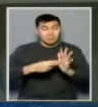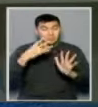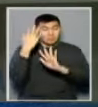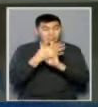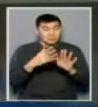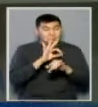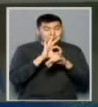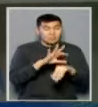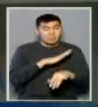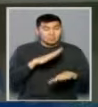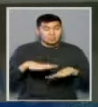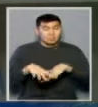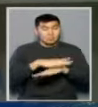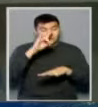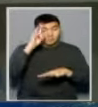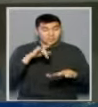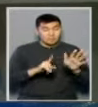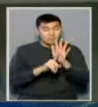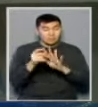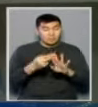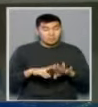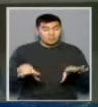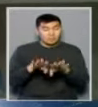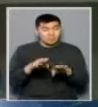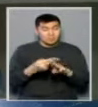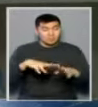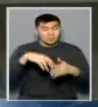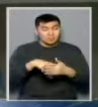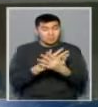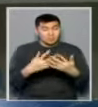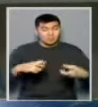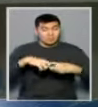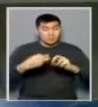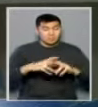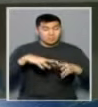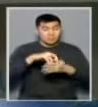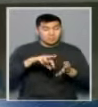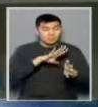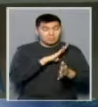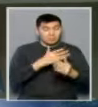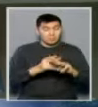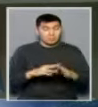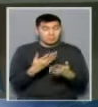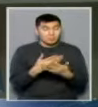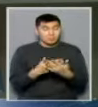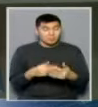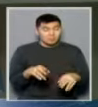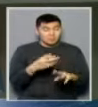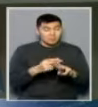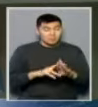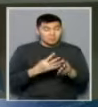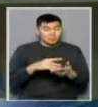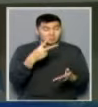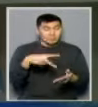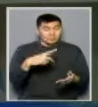түсіндірді. Қазақстан халқы ассамблеясы тарапынан да жастарға қатысты бірнеше жобалар іске асырылып отыр. Мысалы,